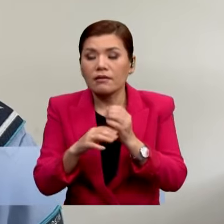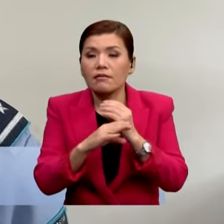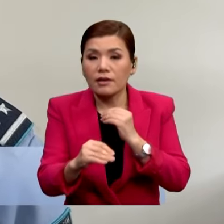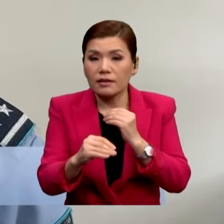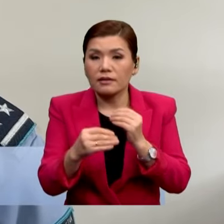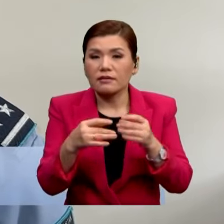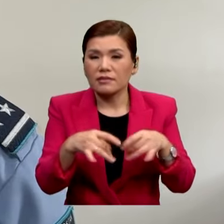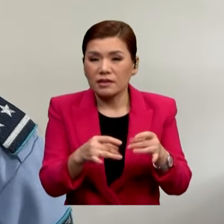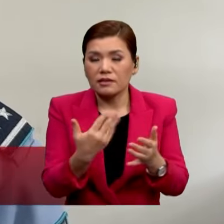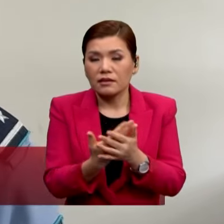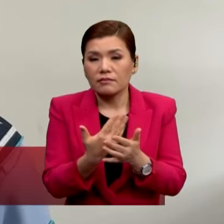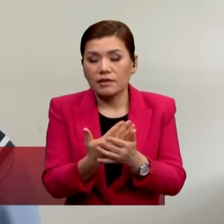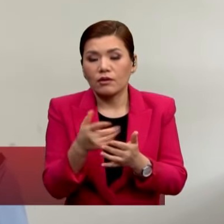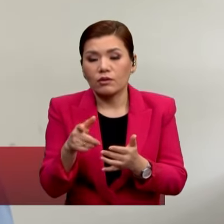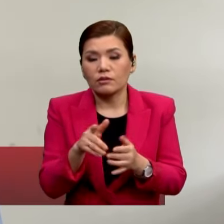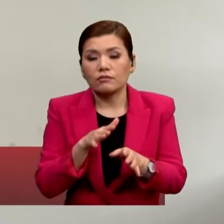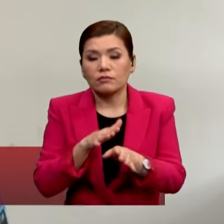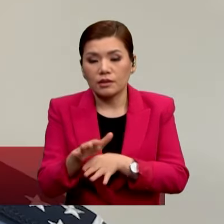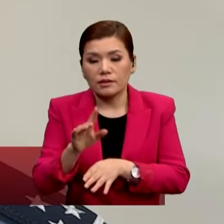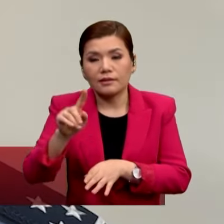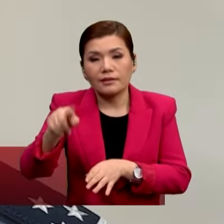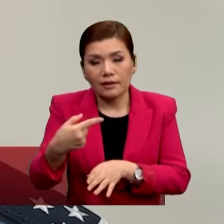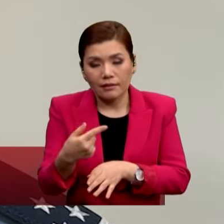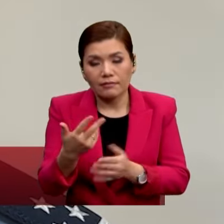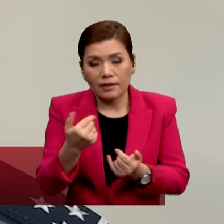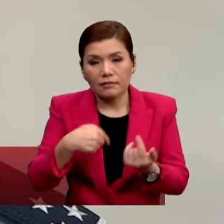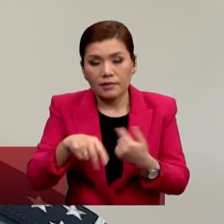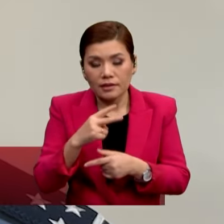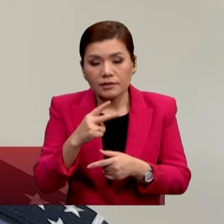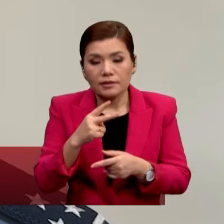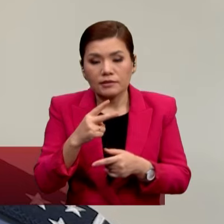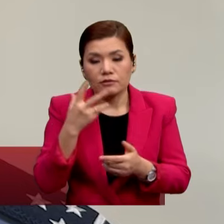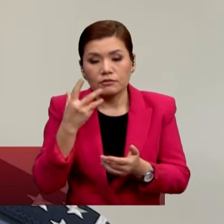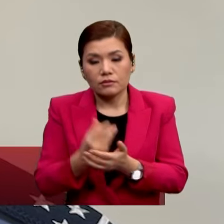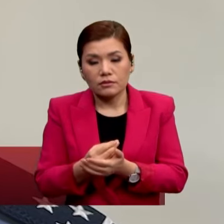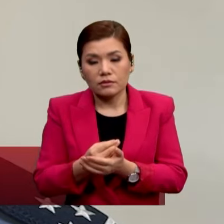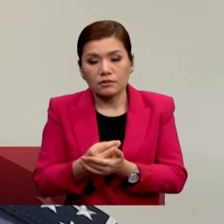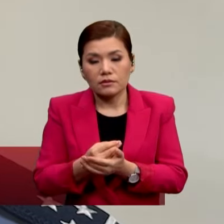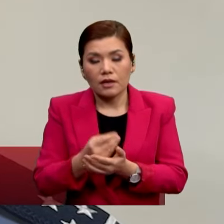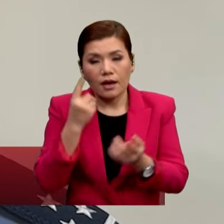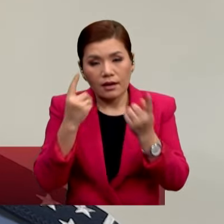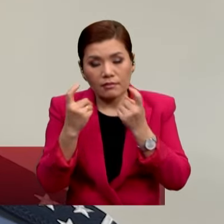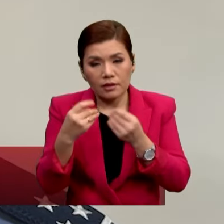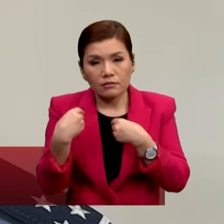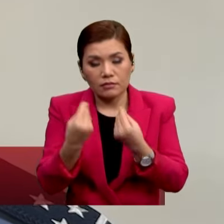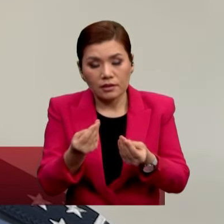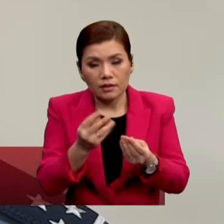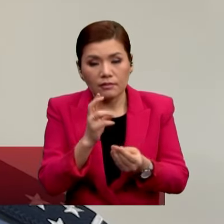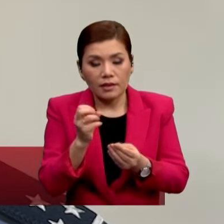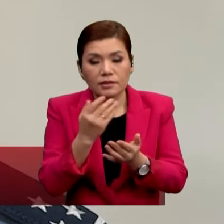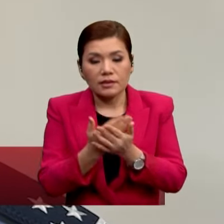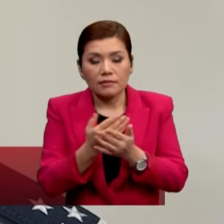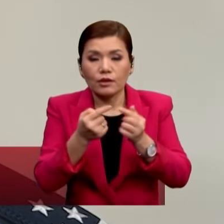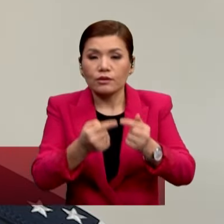ол өтетін бірінші тарап біздің өзіміздің тиісті ақпарат беретін жаңағы базамыз